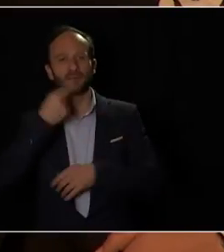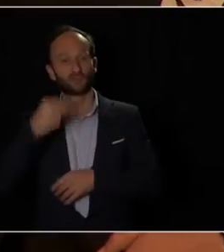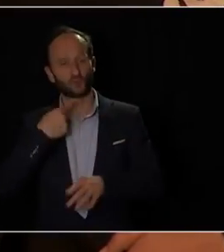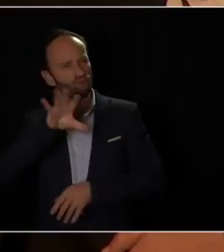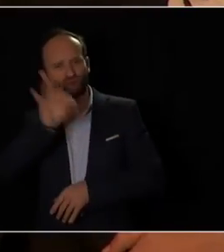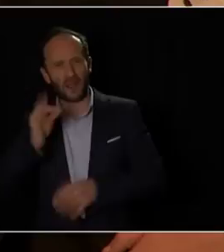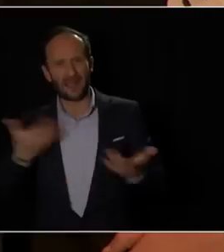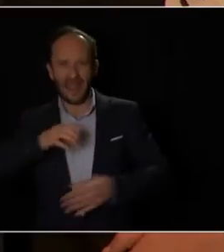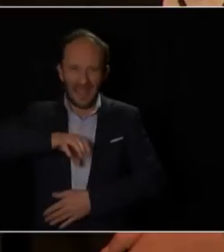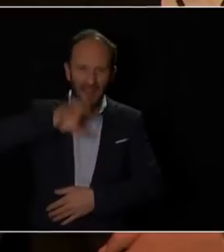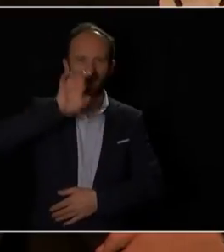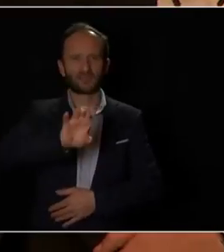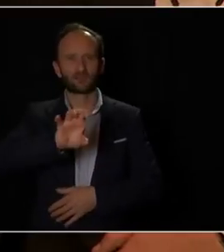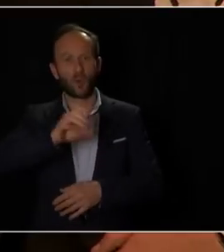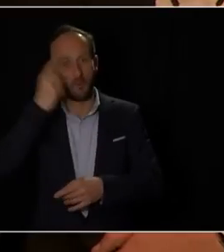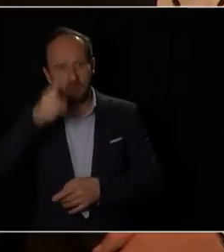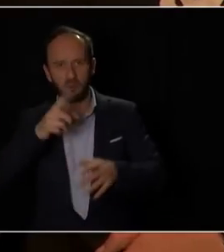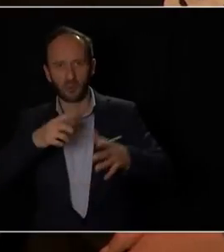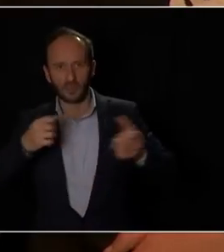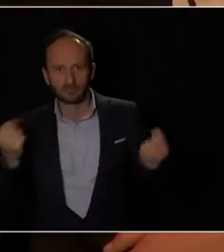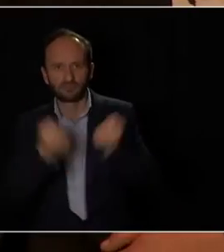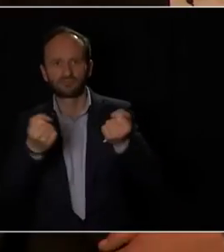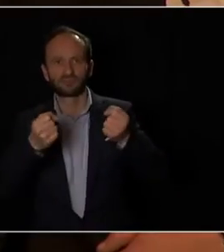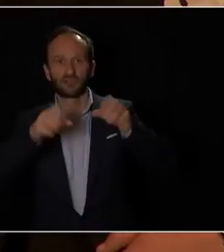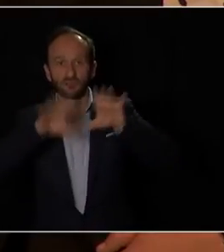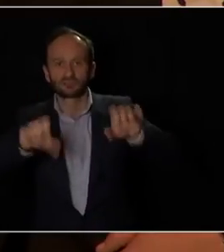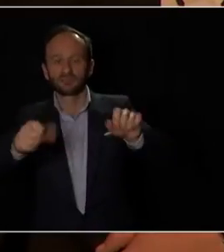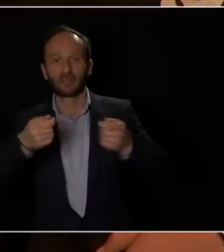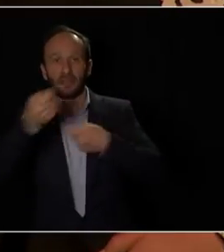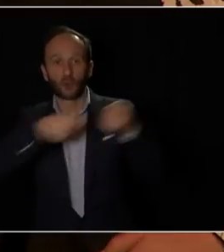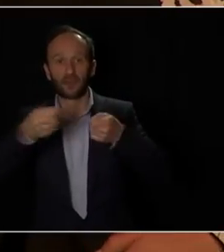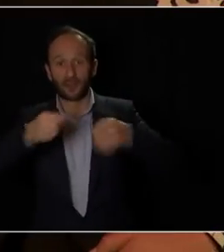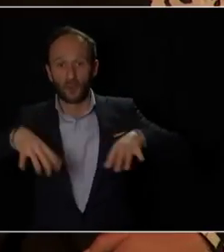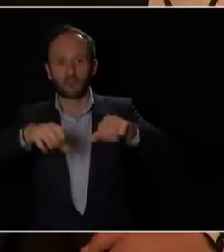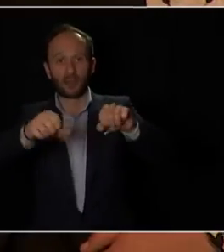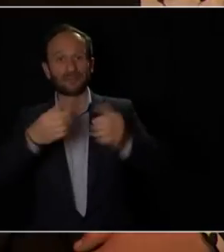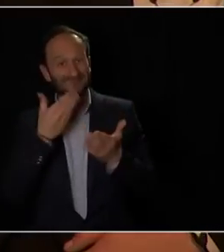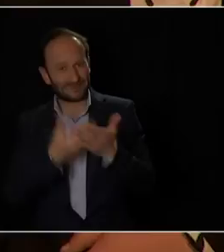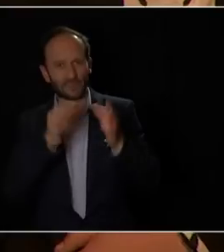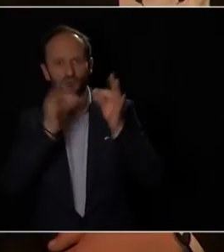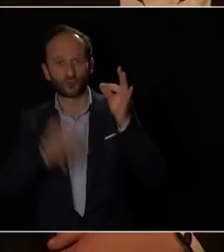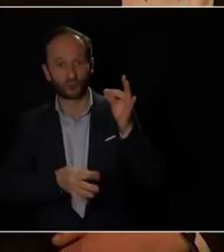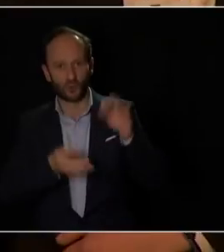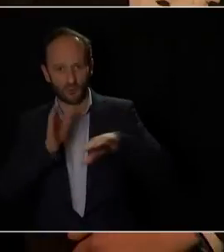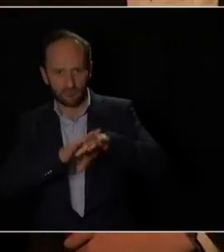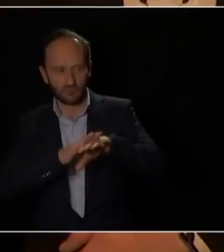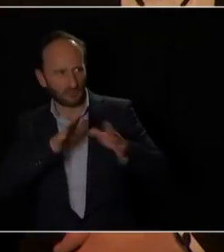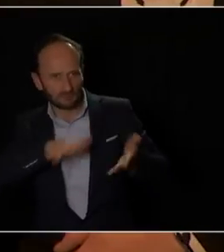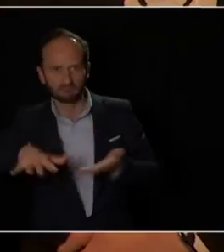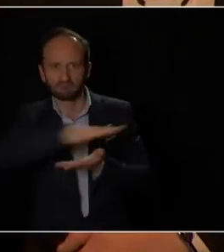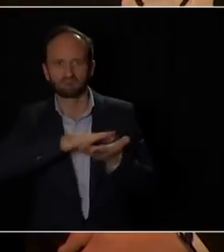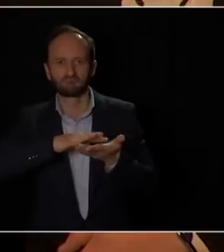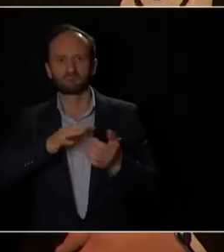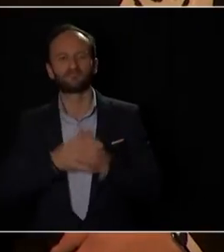l'investissement générateur d'activités économiques et d'emplois durables est la solution pour nos territoires. Nous sommes